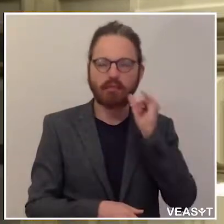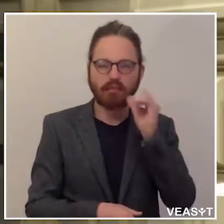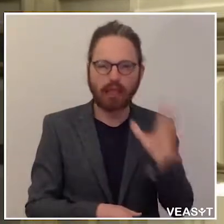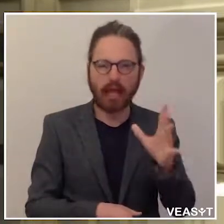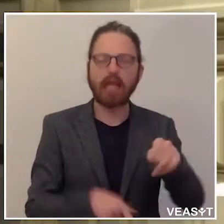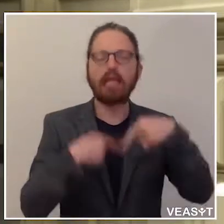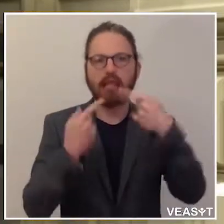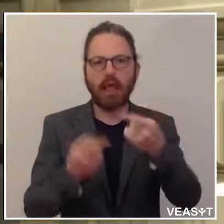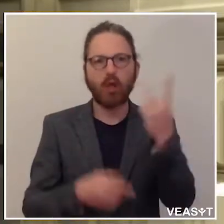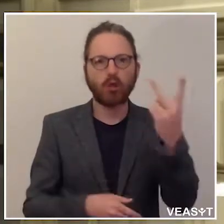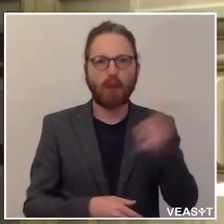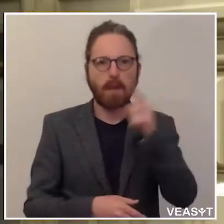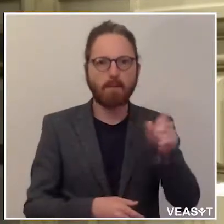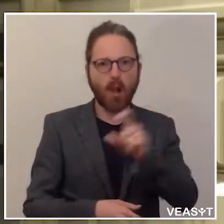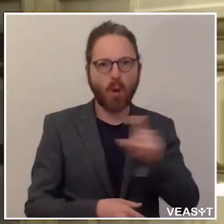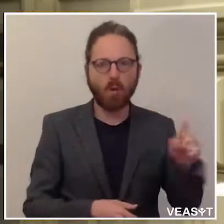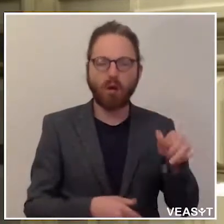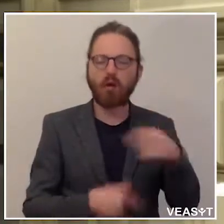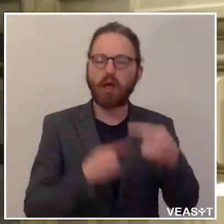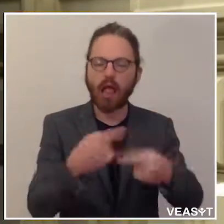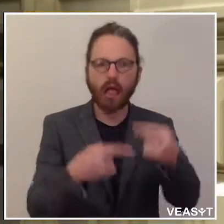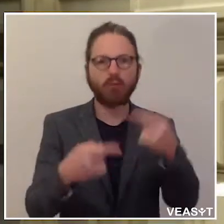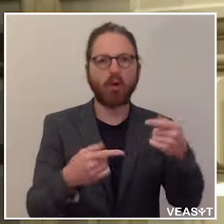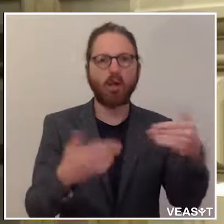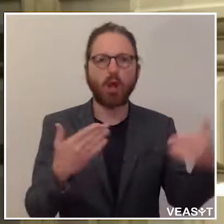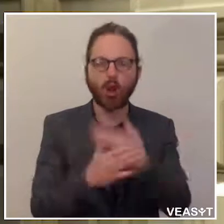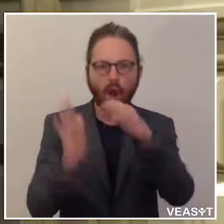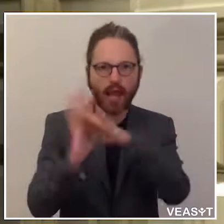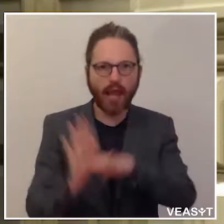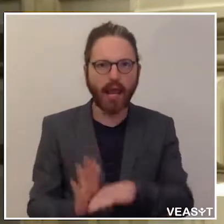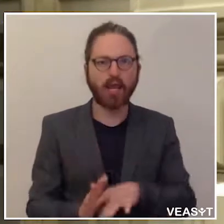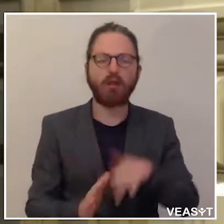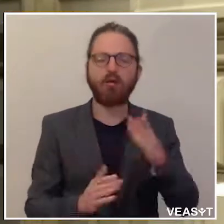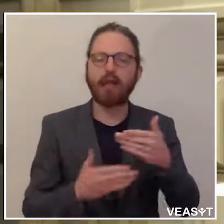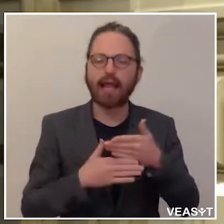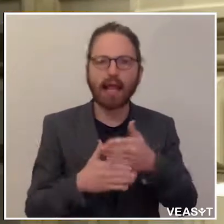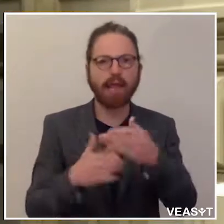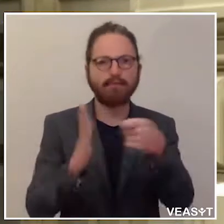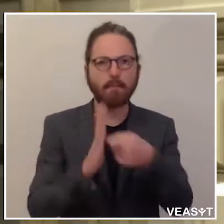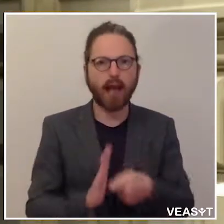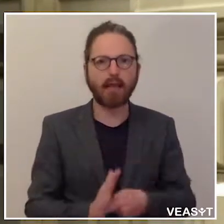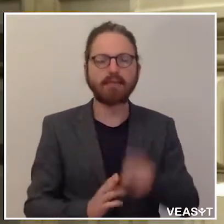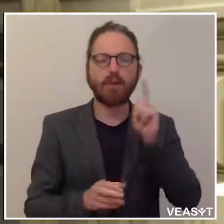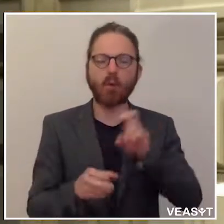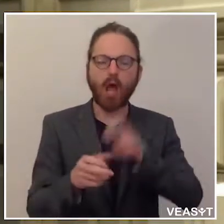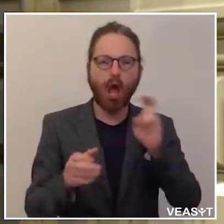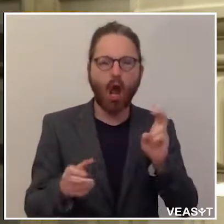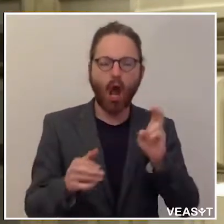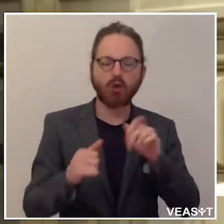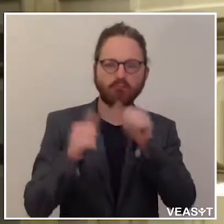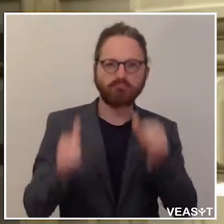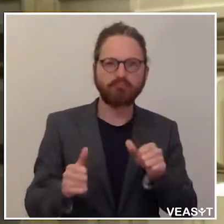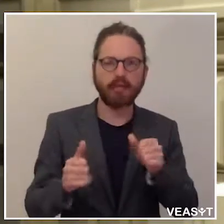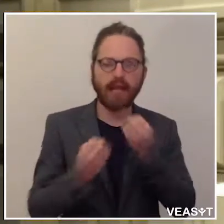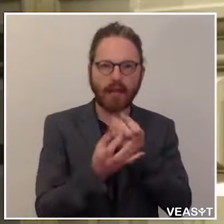time di voce i ventri clone force on trade and wales ma snam auschwitz e narian info